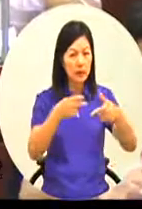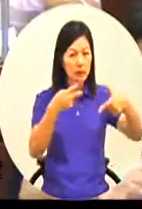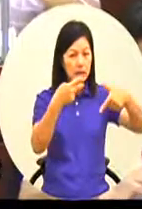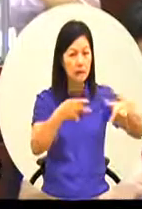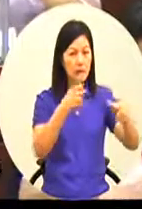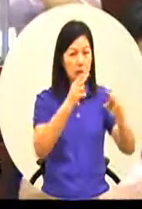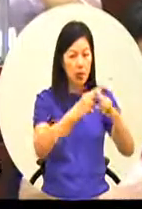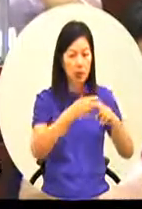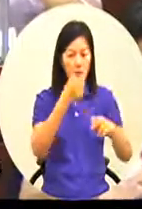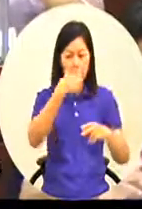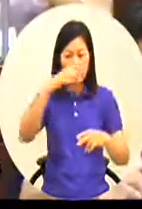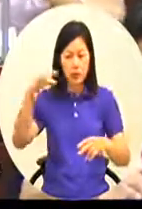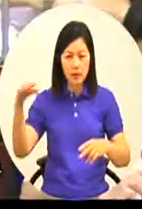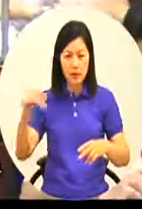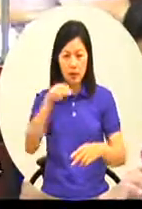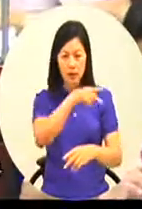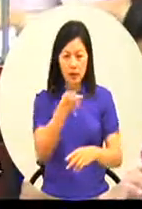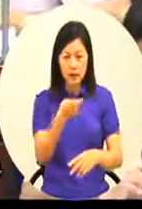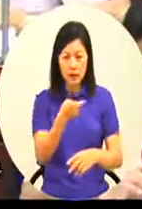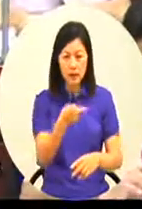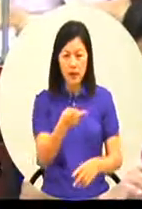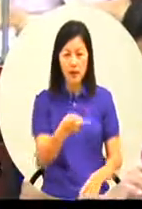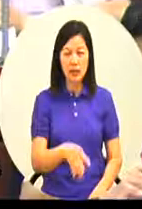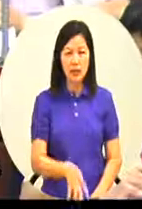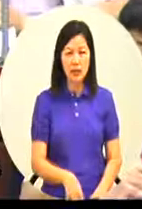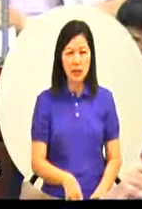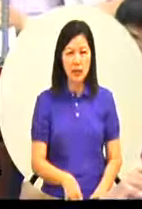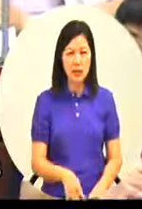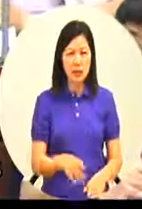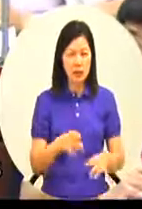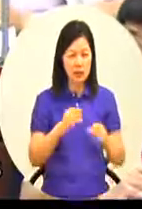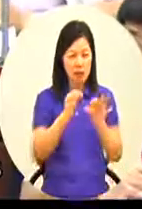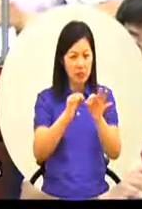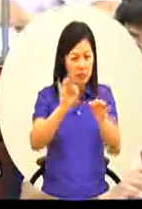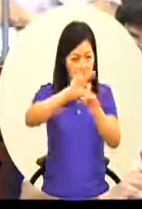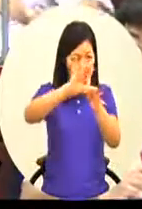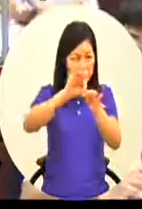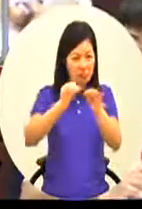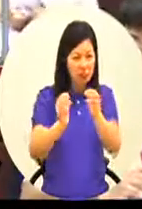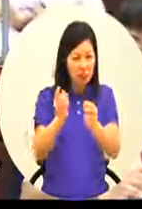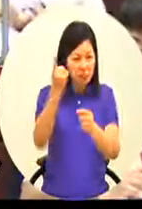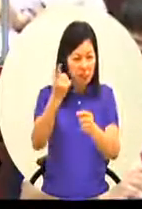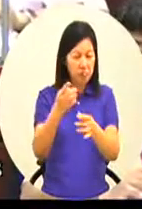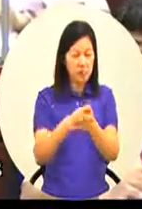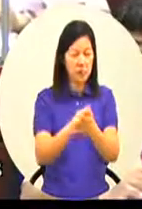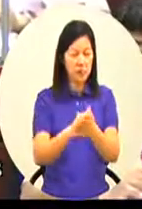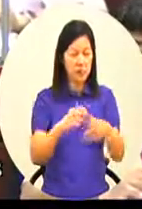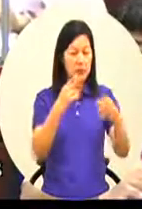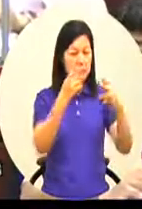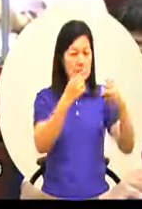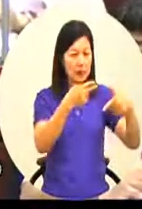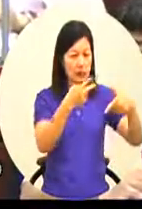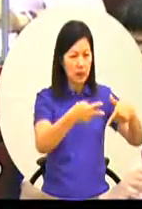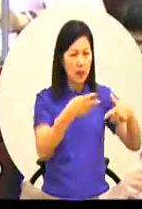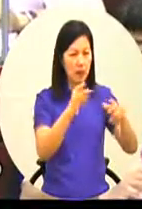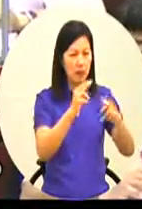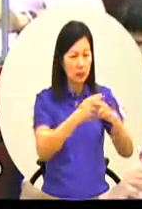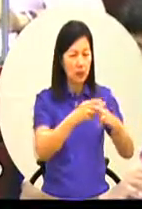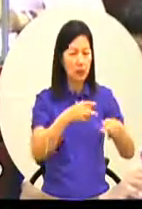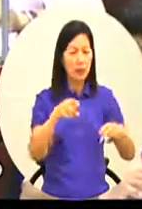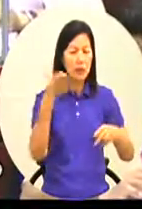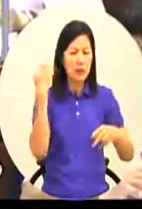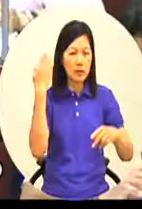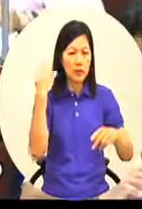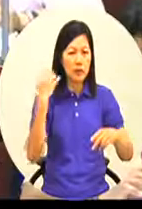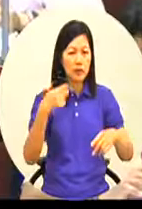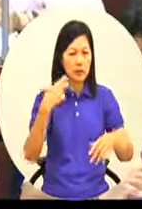凤山这边会比较会幅度会比较高？事实上也是因为仁武地区过去重划完